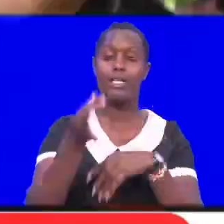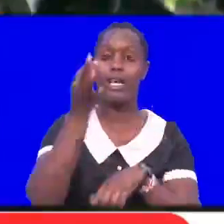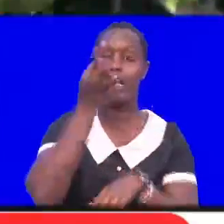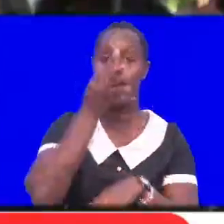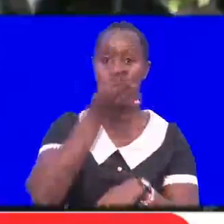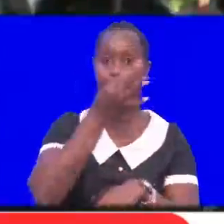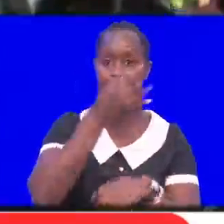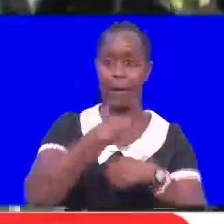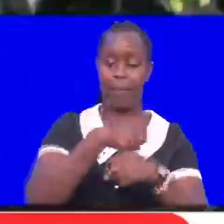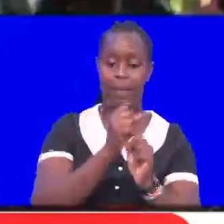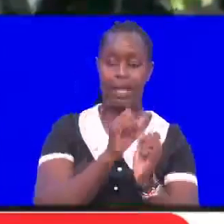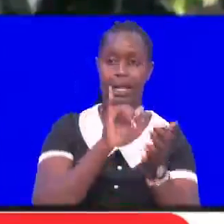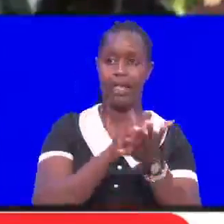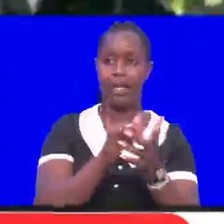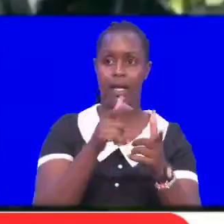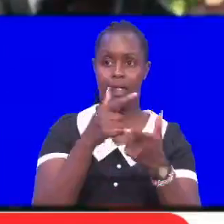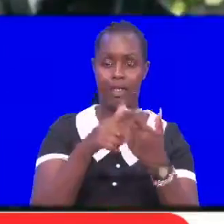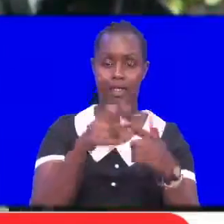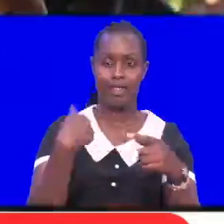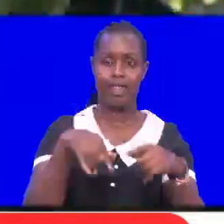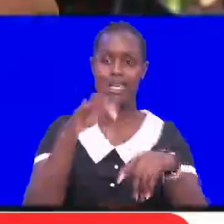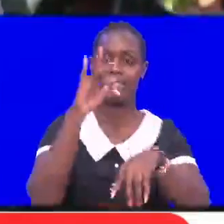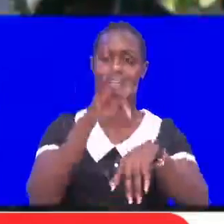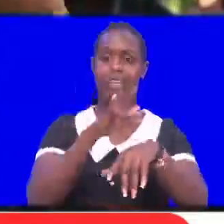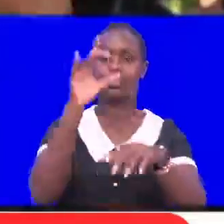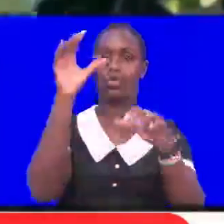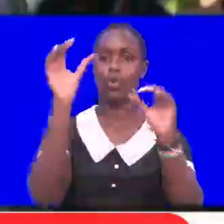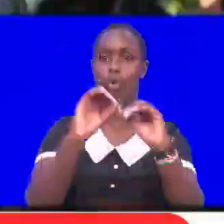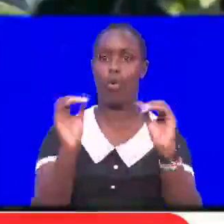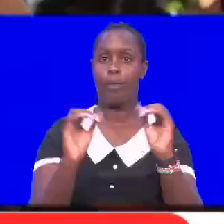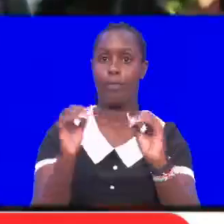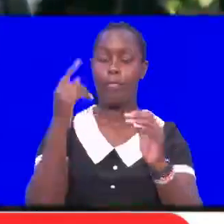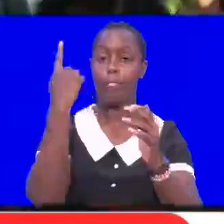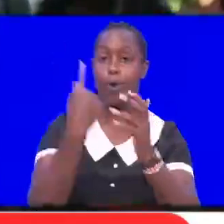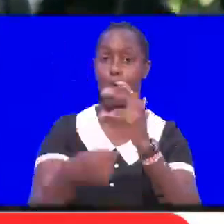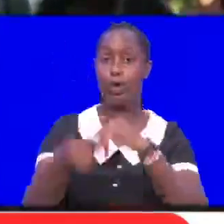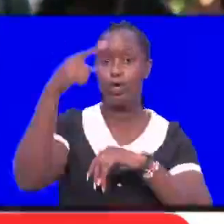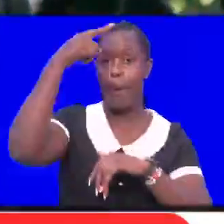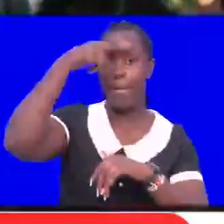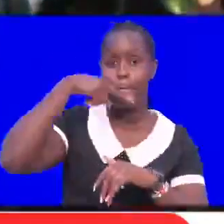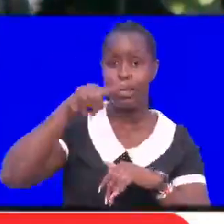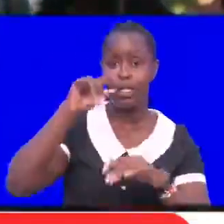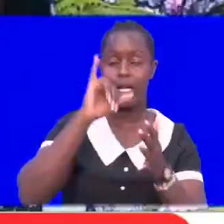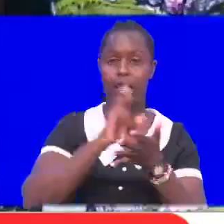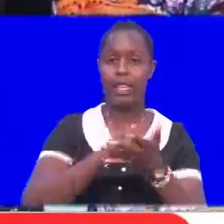msingi usiguze. Ile msingi Uhuru Kenyatta ameweka